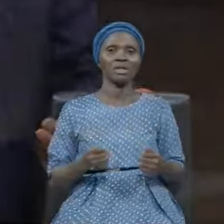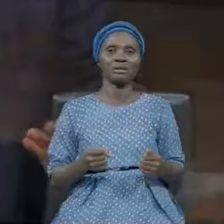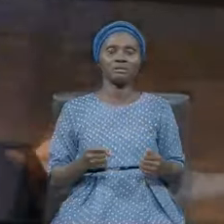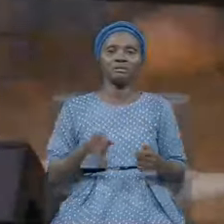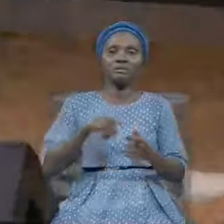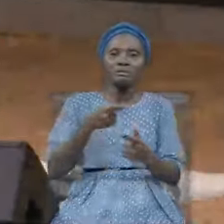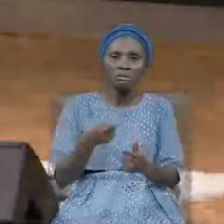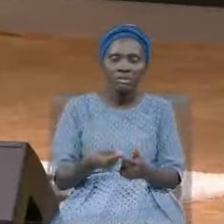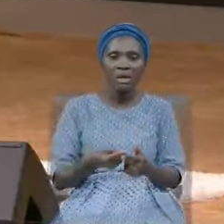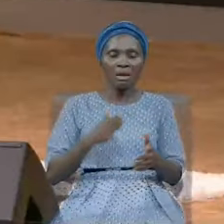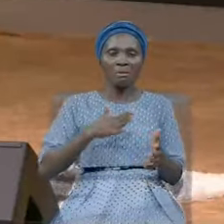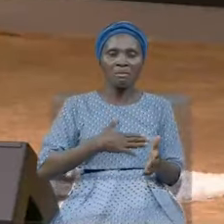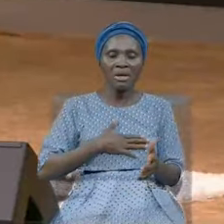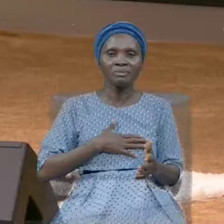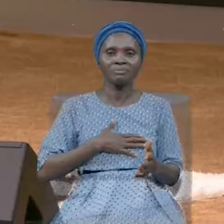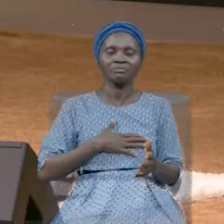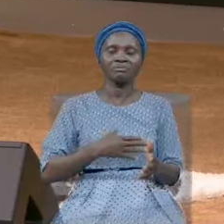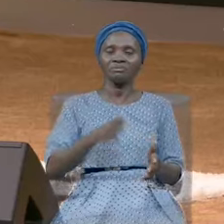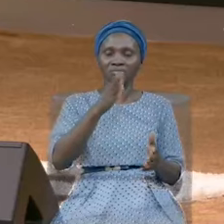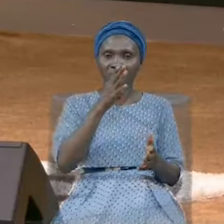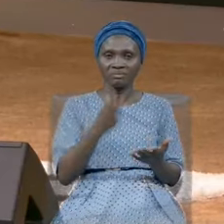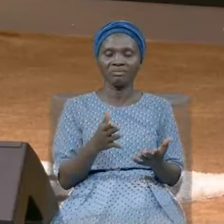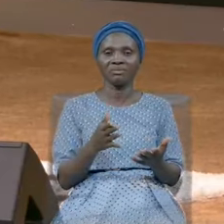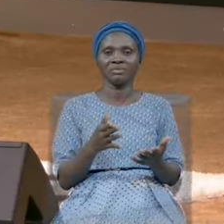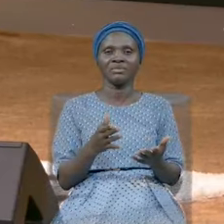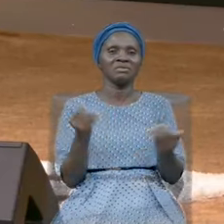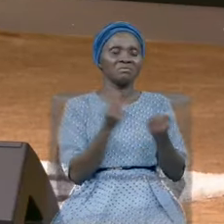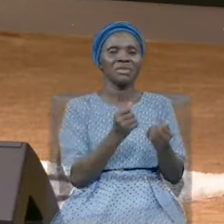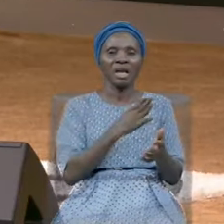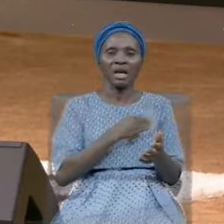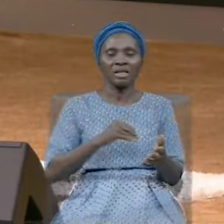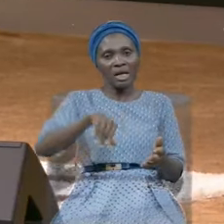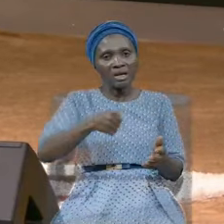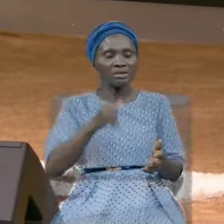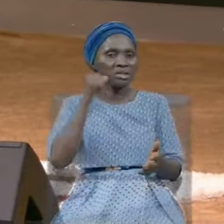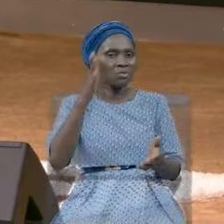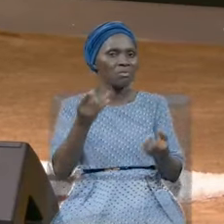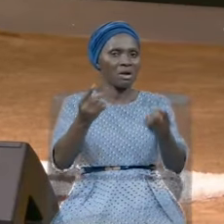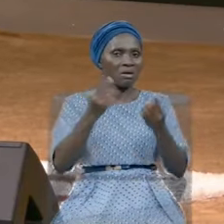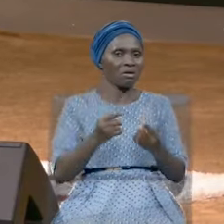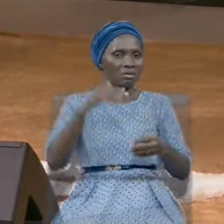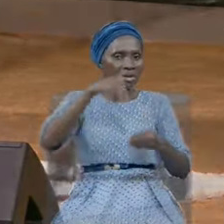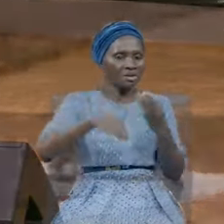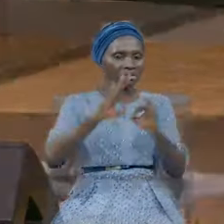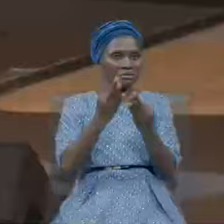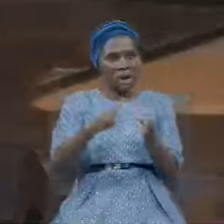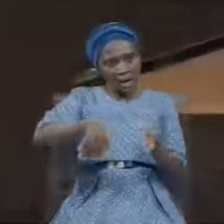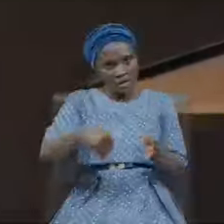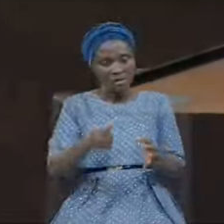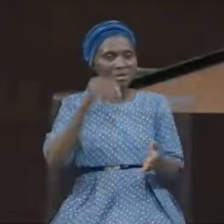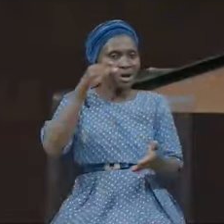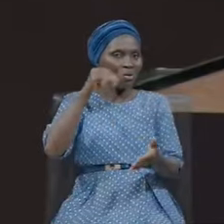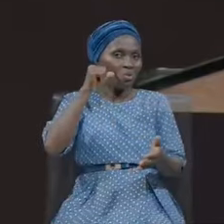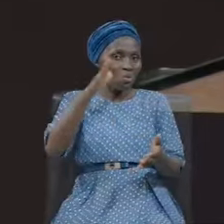était la première. Une autre femme est venue. Une autre aussi est venue. Je n'avais pas le courage pour dire à mon père